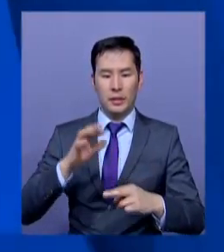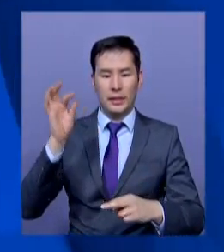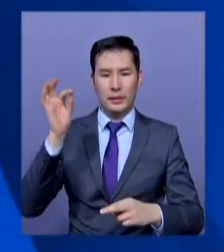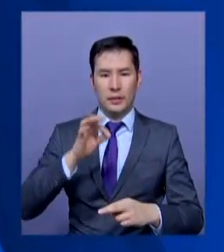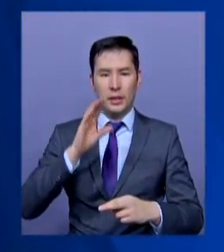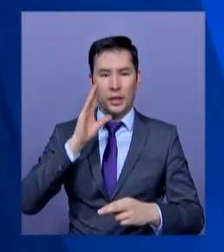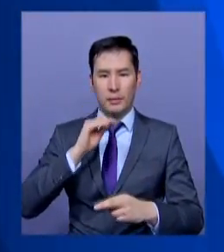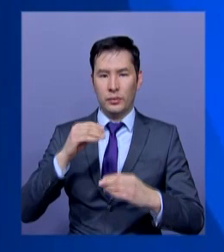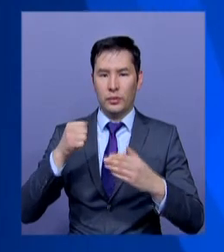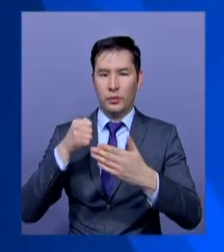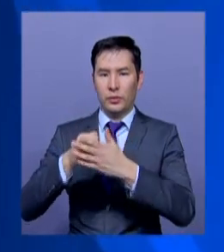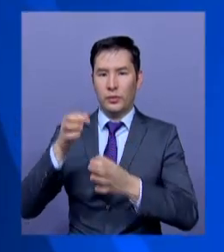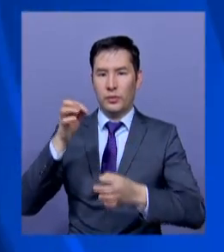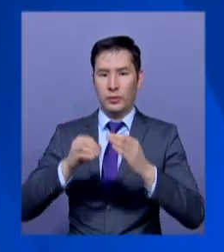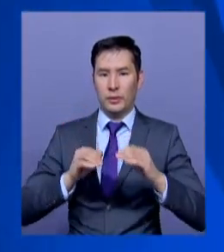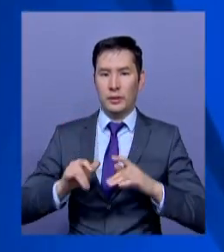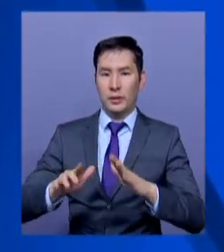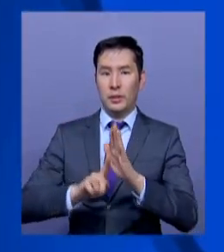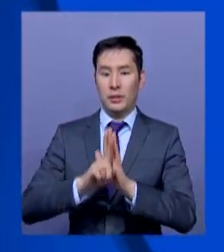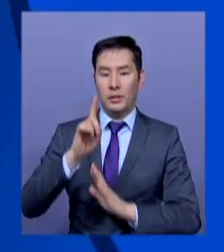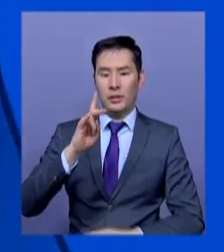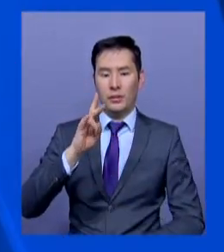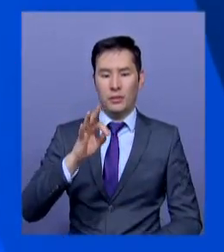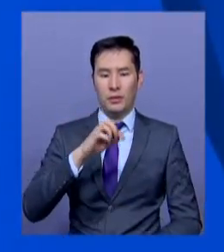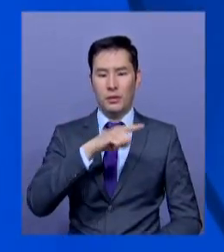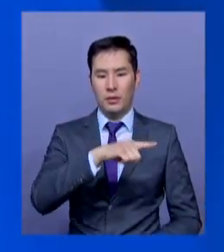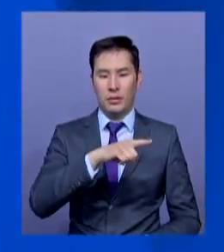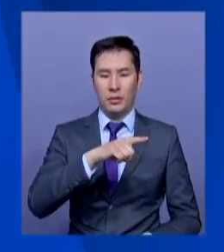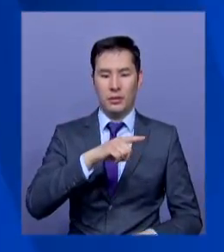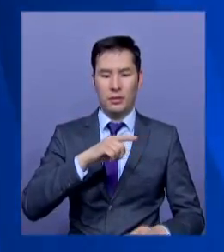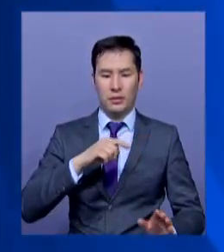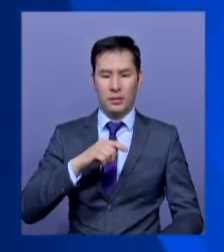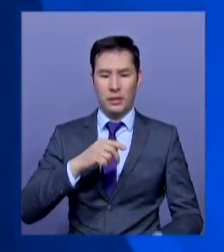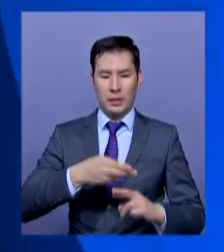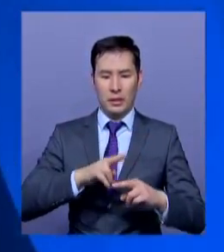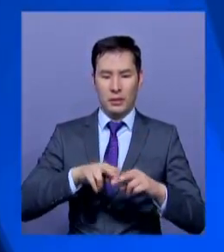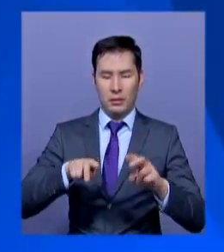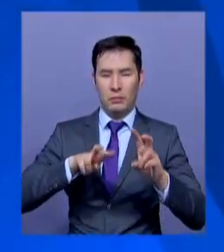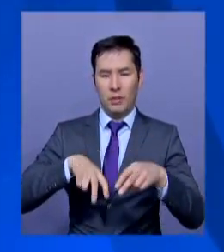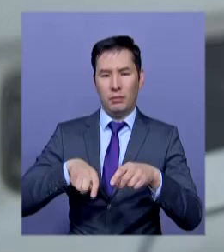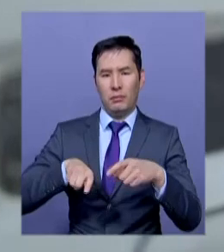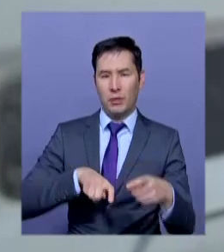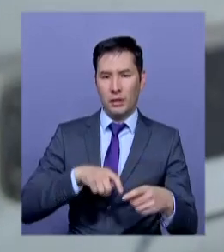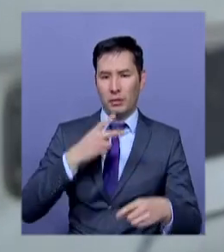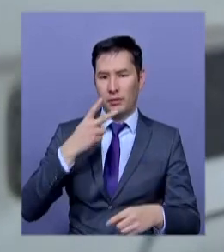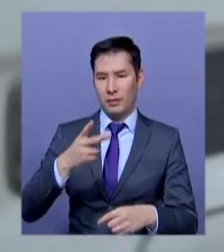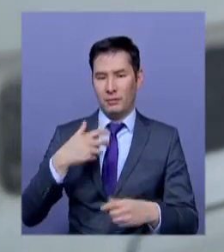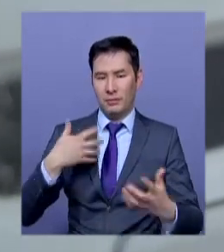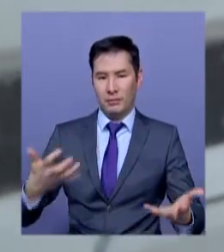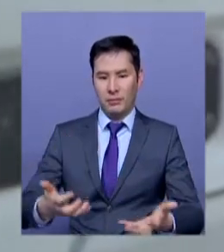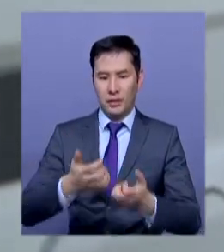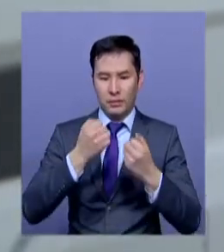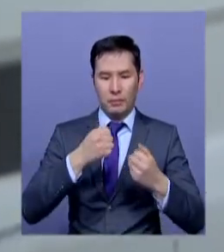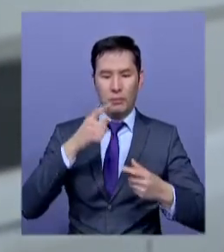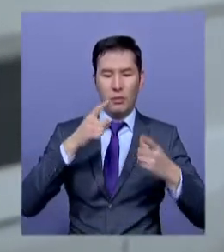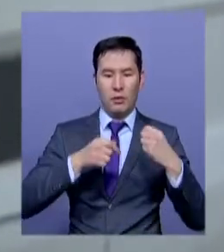сотқа дейінгі тергеу амалдары басталған. Бірақ малшының аяғы жараланған жабайы лақты жасты қыс мезгілінде даладан үйіне әкеліп, сыйыр